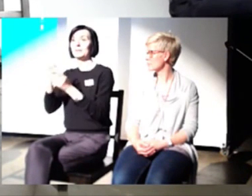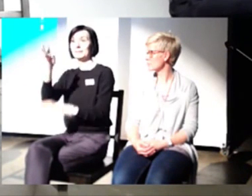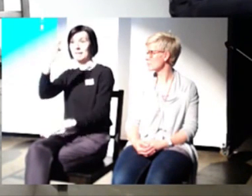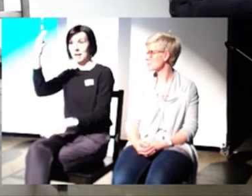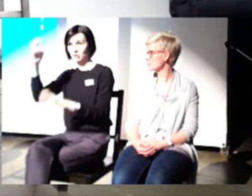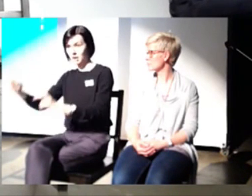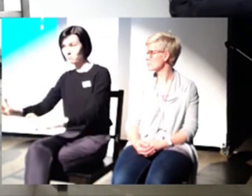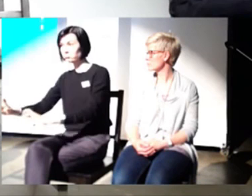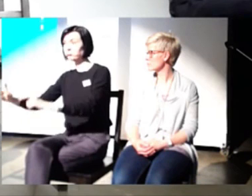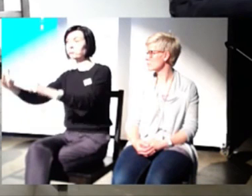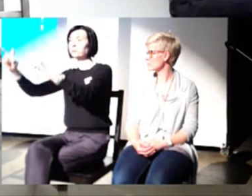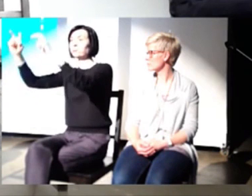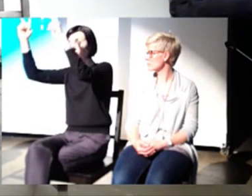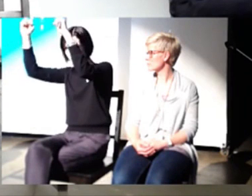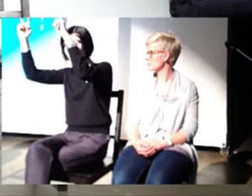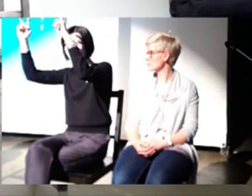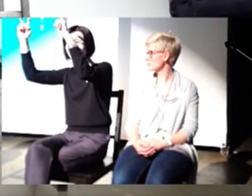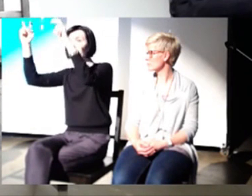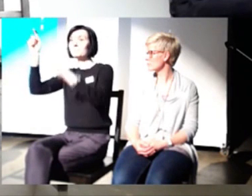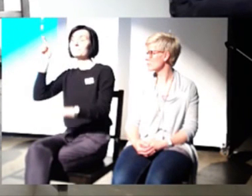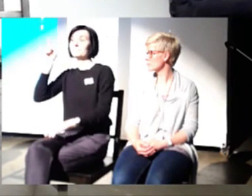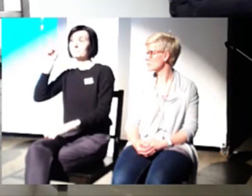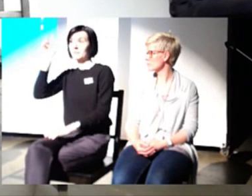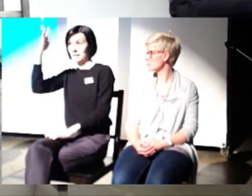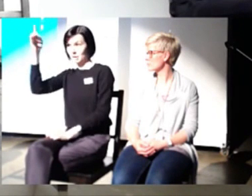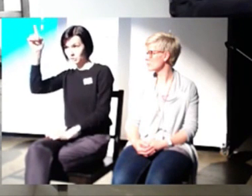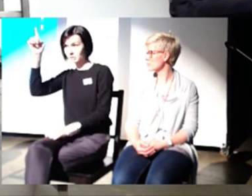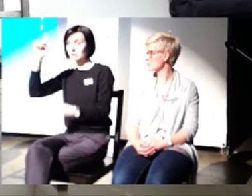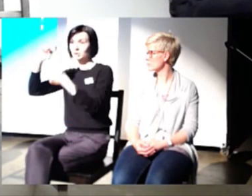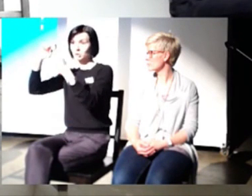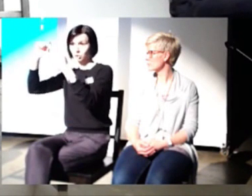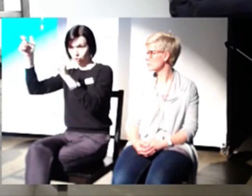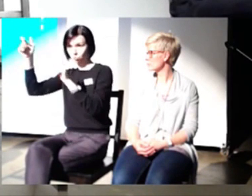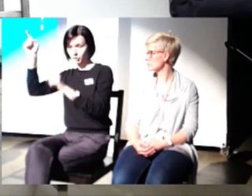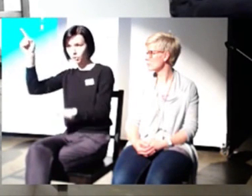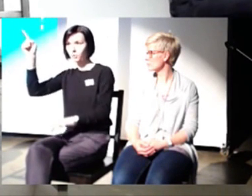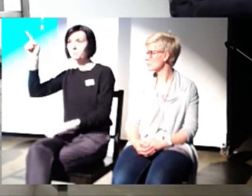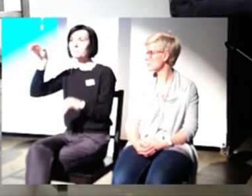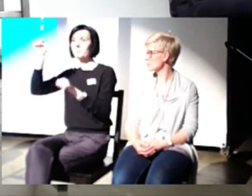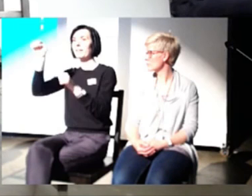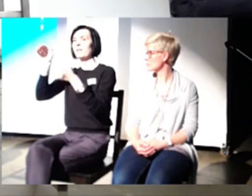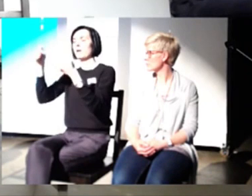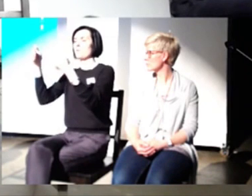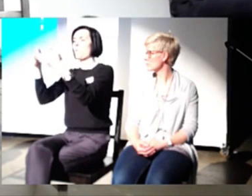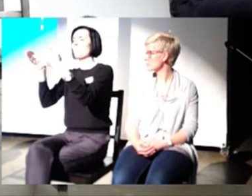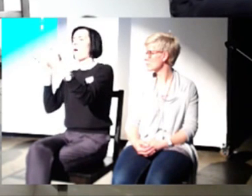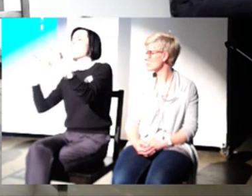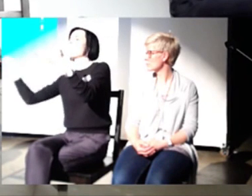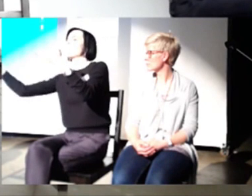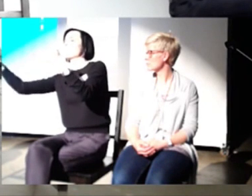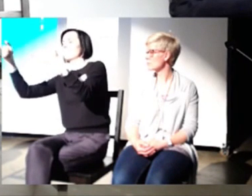siellä on se studio 2 muun muassa. Se pitää kiertää kulman ympäri, vähän pitää tietää, minne on